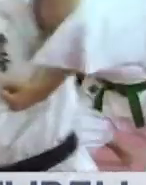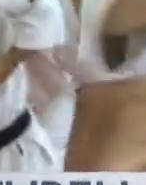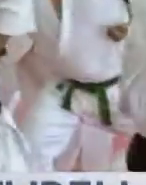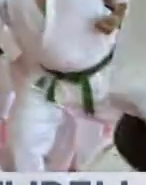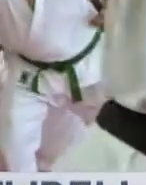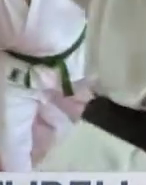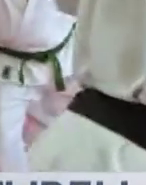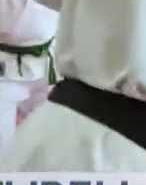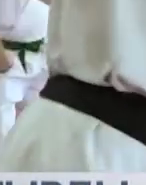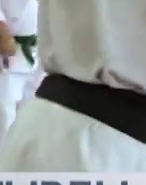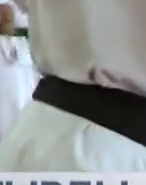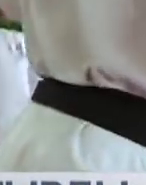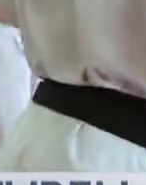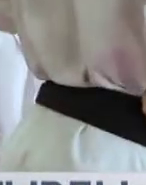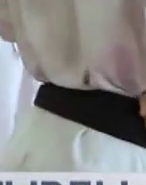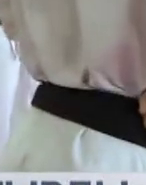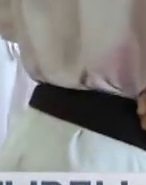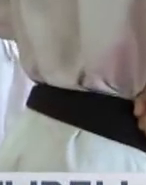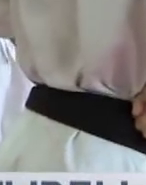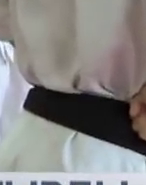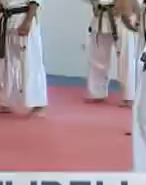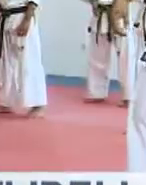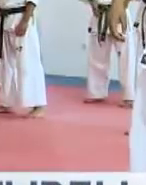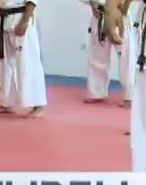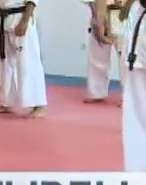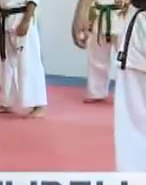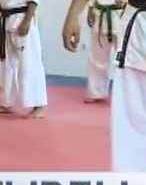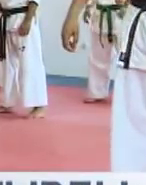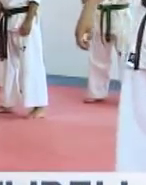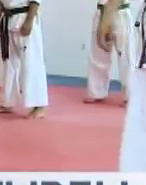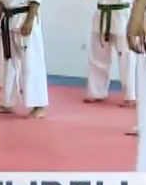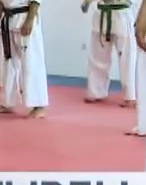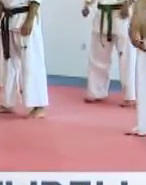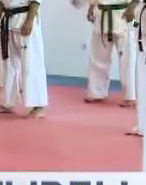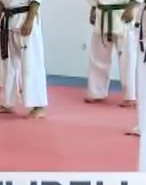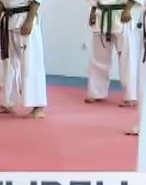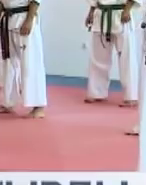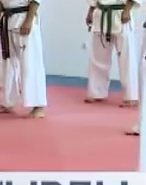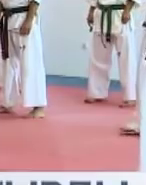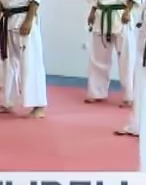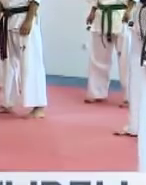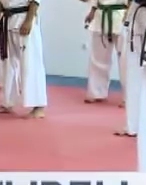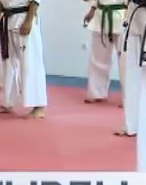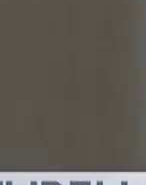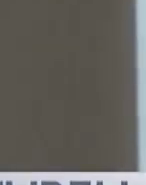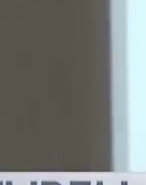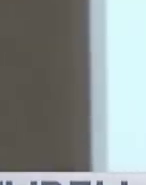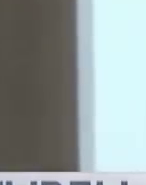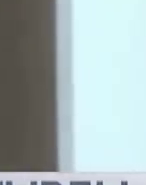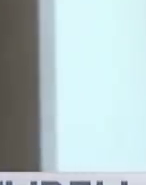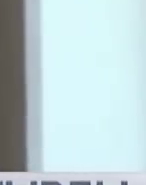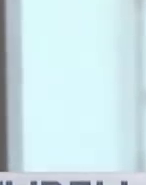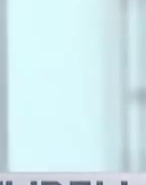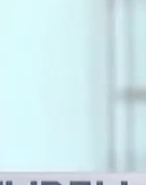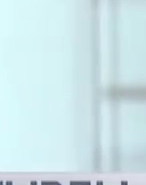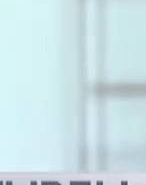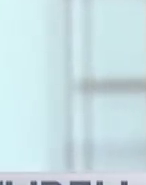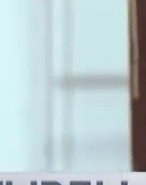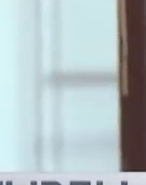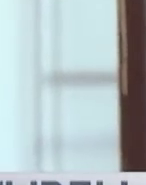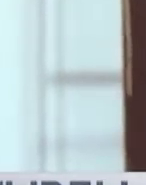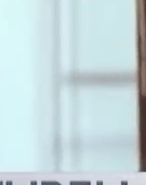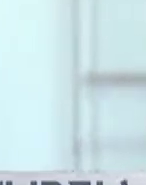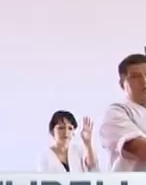психология, алғашқы медициналық көмек және құжат айналымына қатысты әлемдер бар. Енді шығыс жекпе-жегін жетік білетін мамандар осында